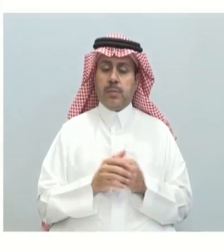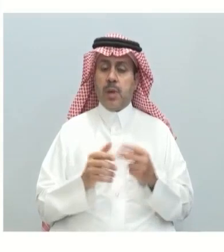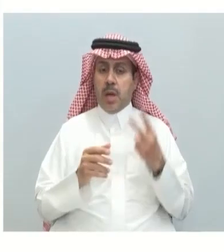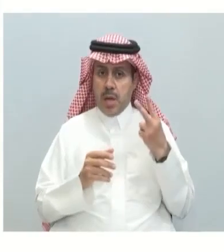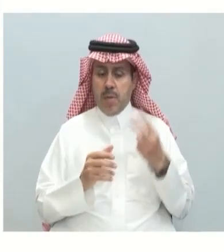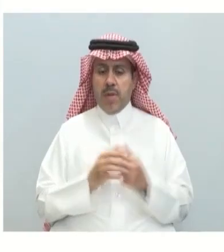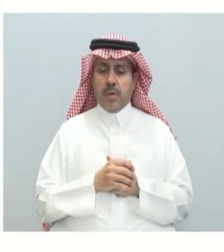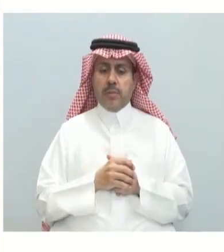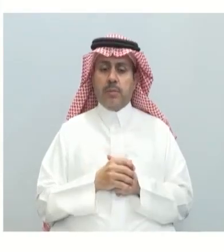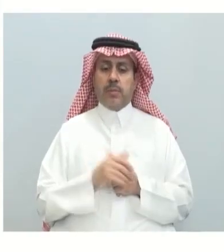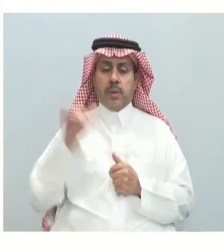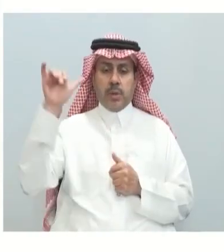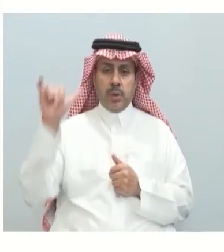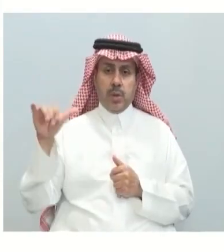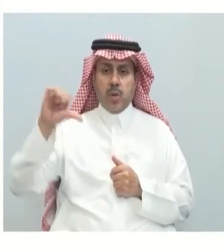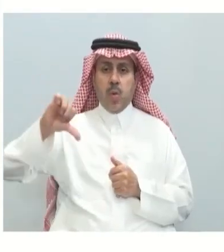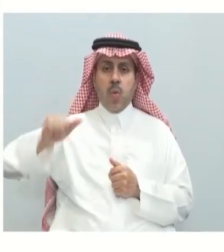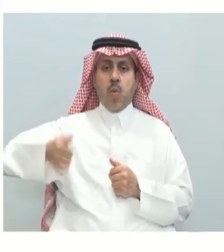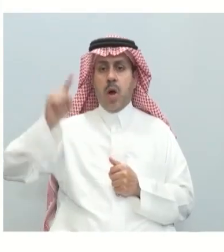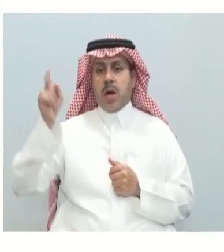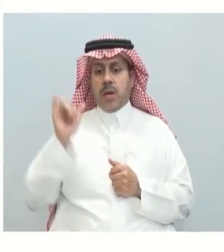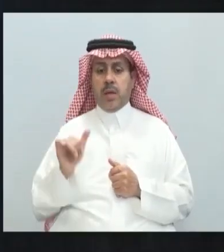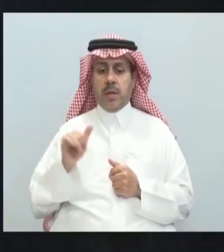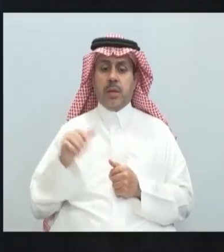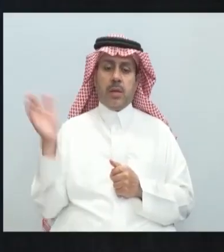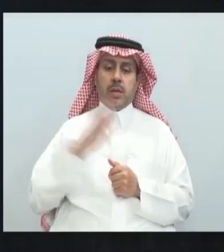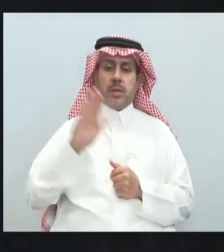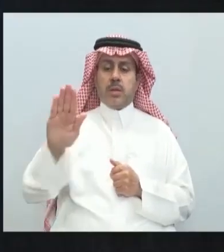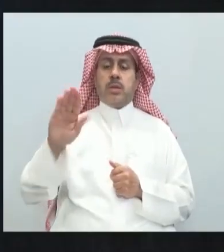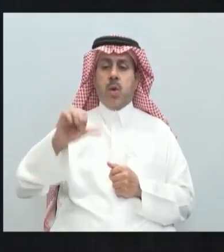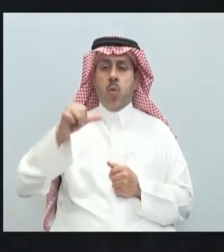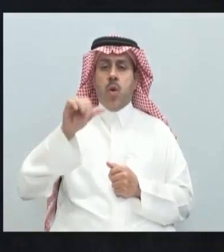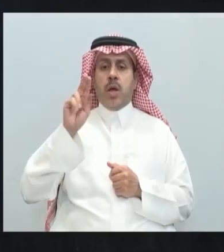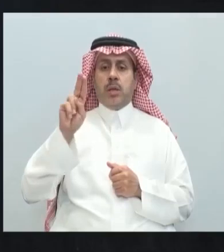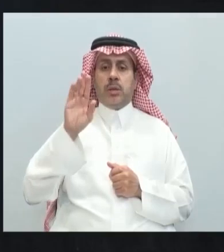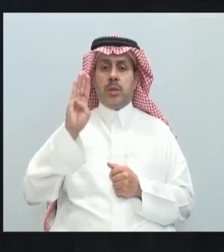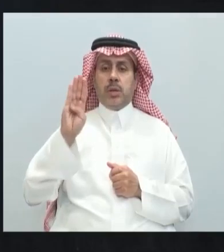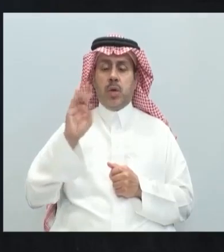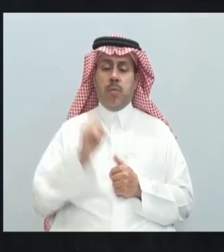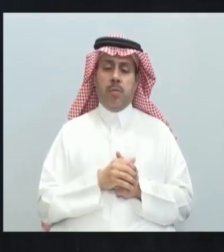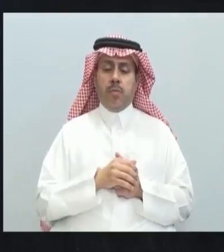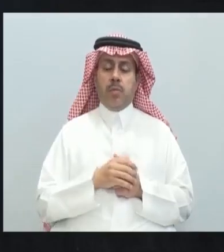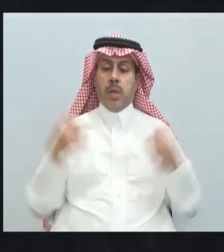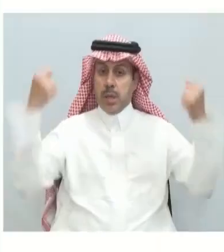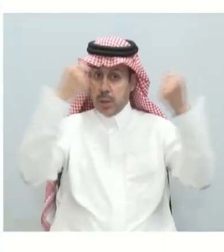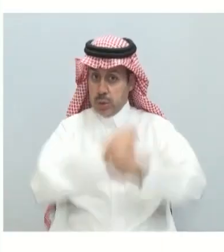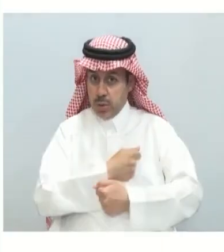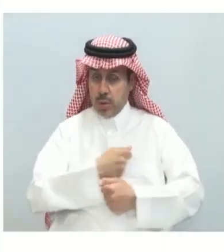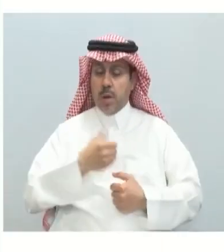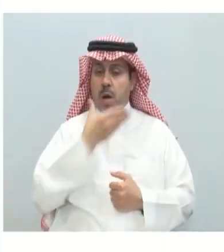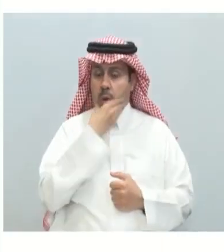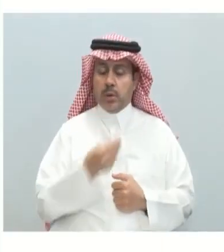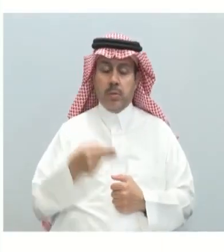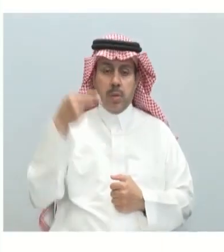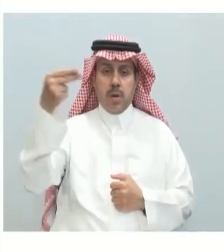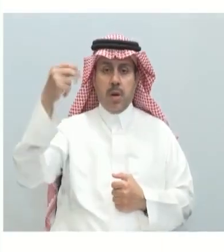اخرى يواري سوءاتكم ما معنى هذه الجمله اي يستر عوراتكم التي